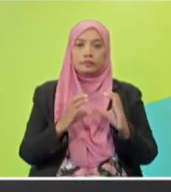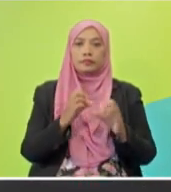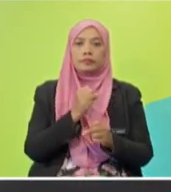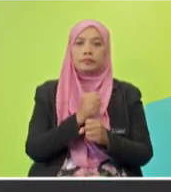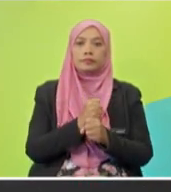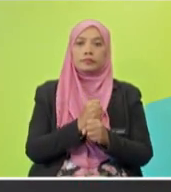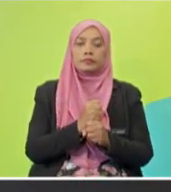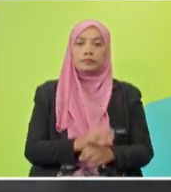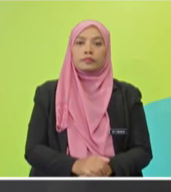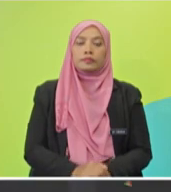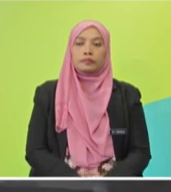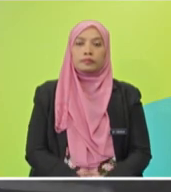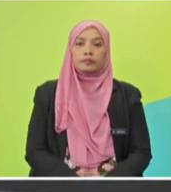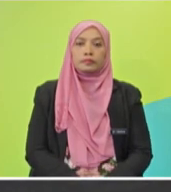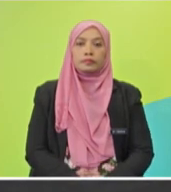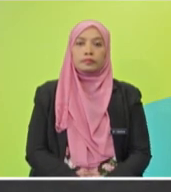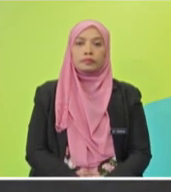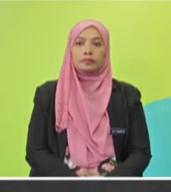Danish, mungkin anda boleh bacakan ya jawapan akhir anda.